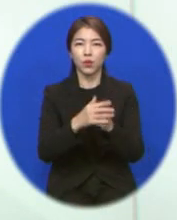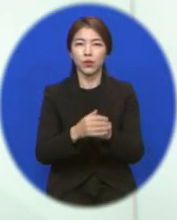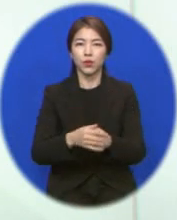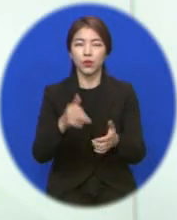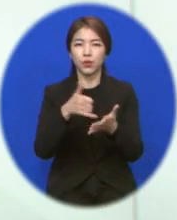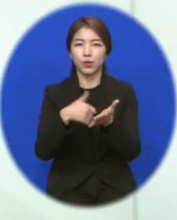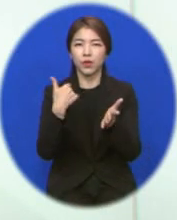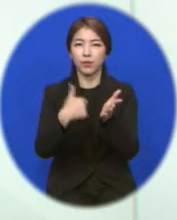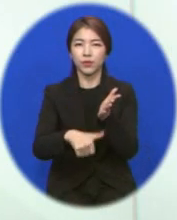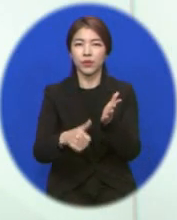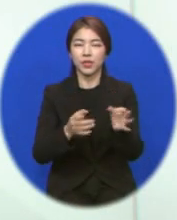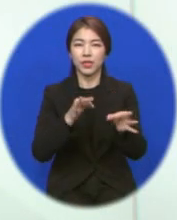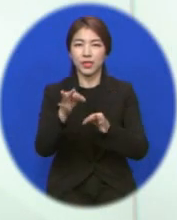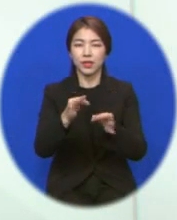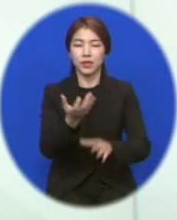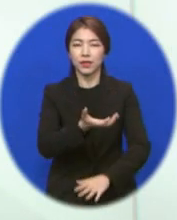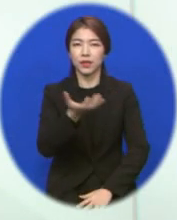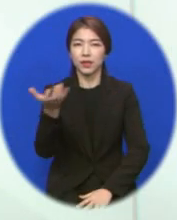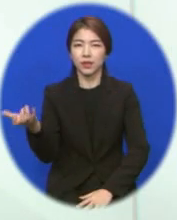문화동